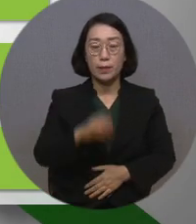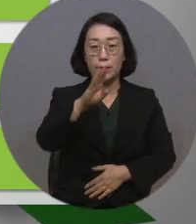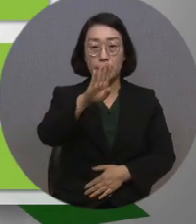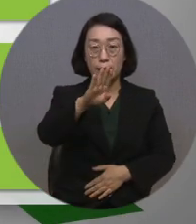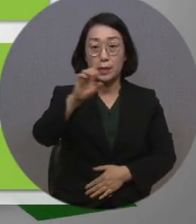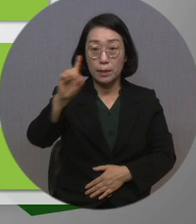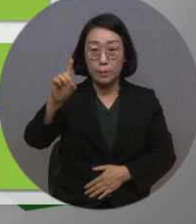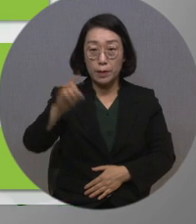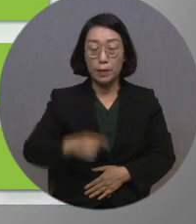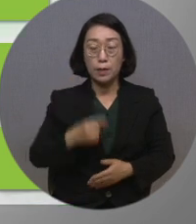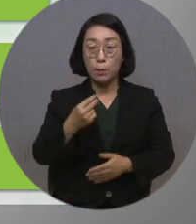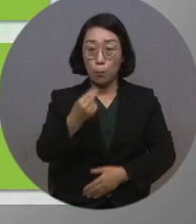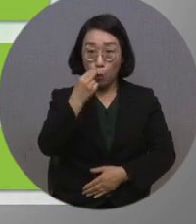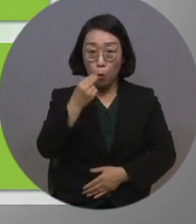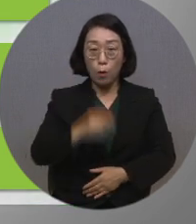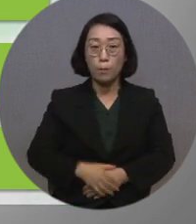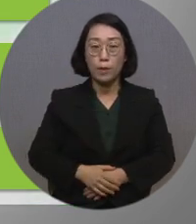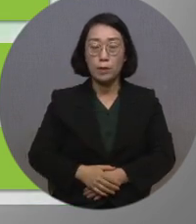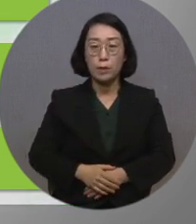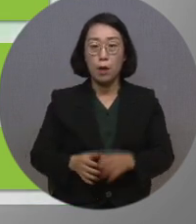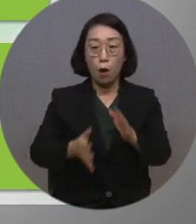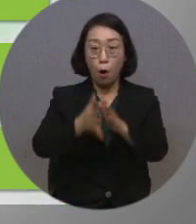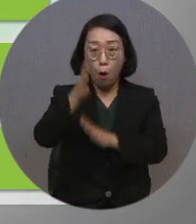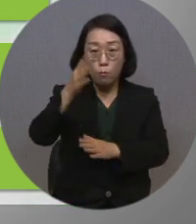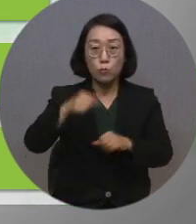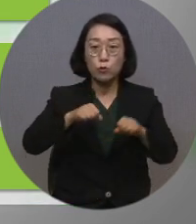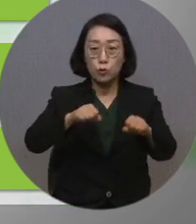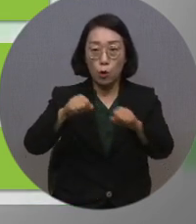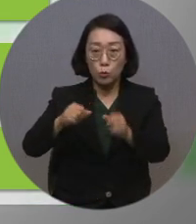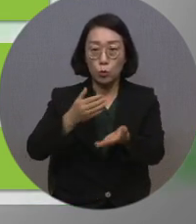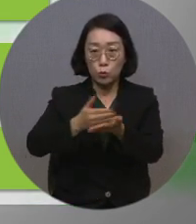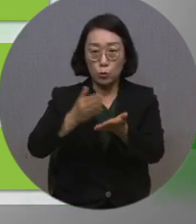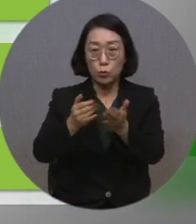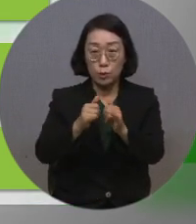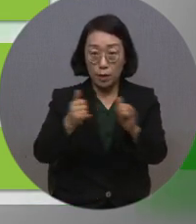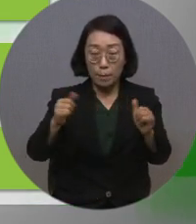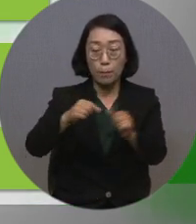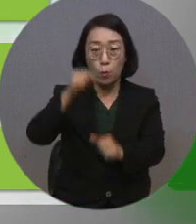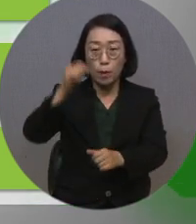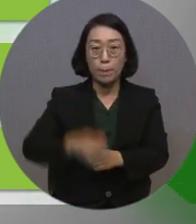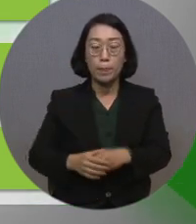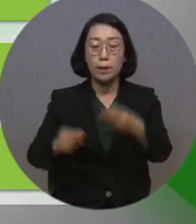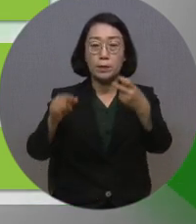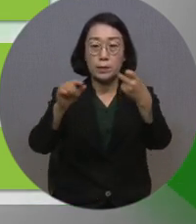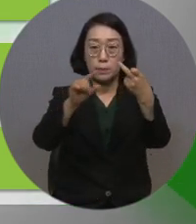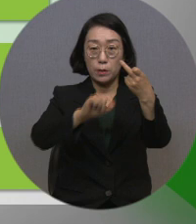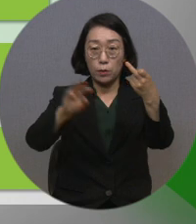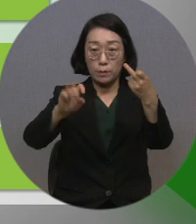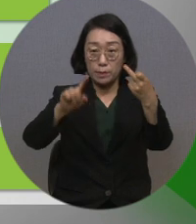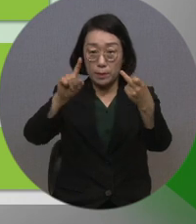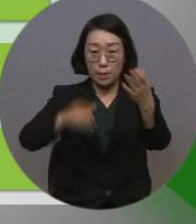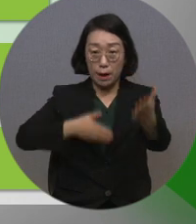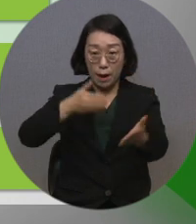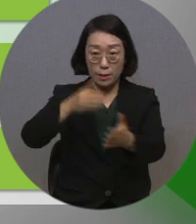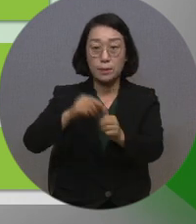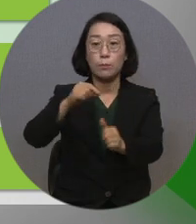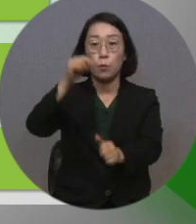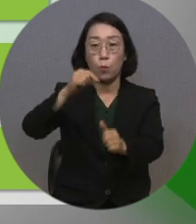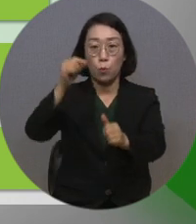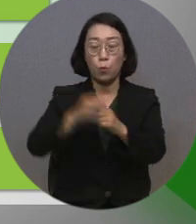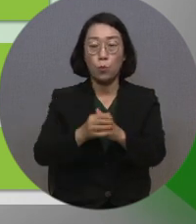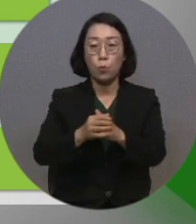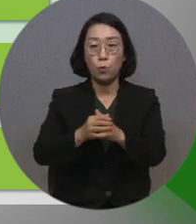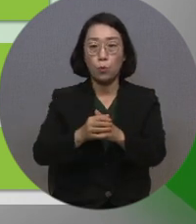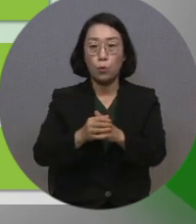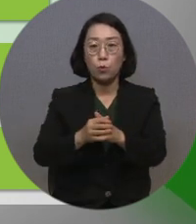DB손해보험 주식회사에서 건물 청소원을 모집합니다. 접수 마감일은 12월 31일까지며